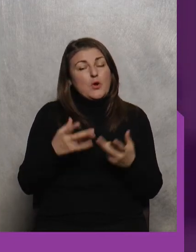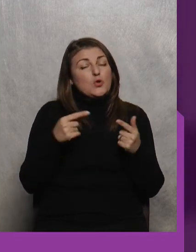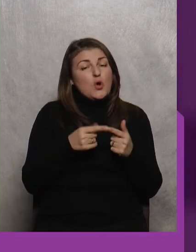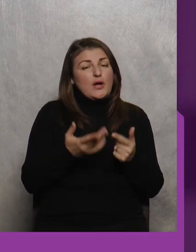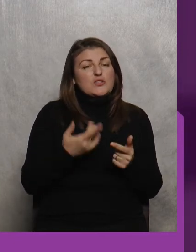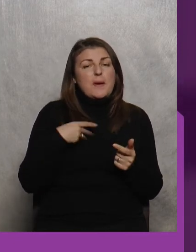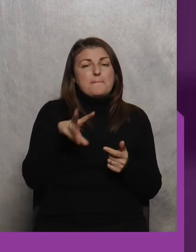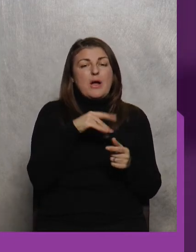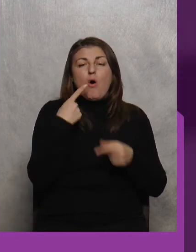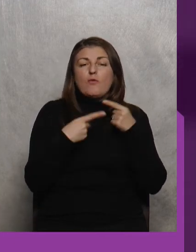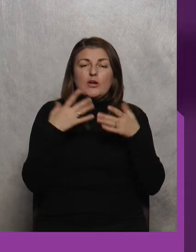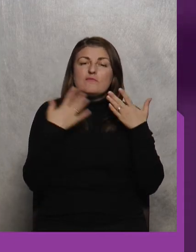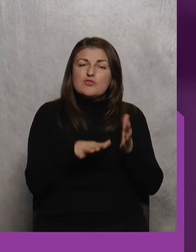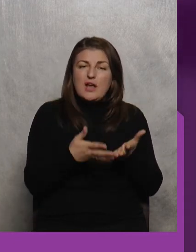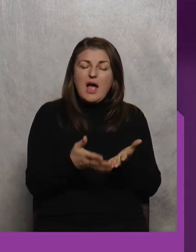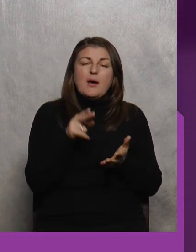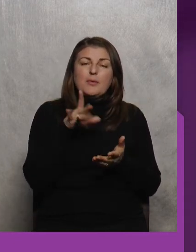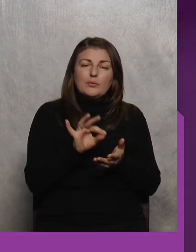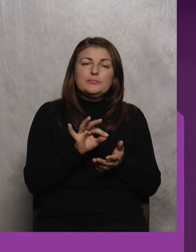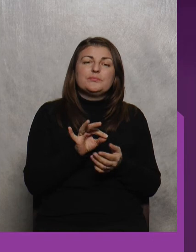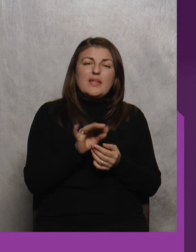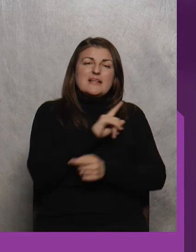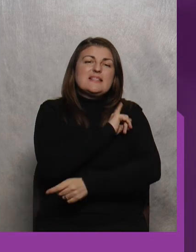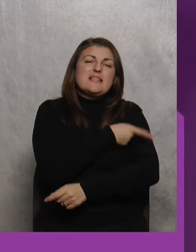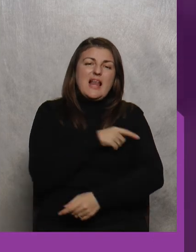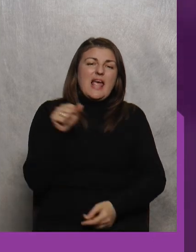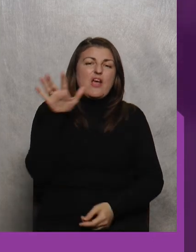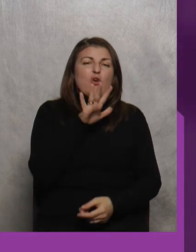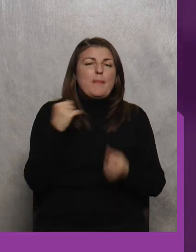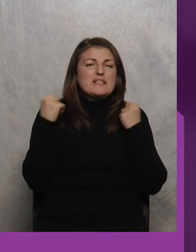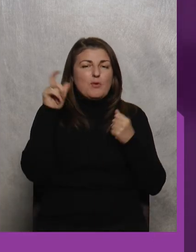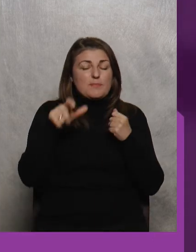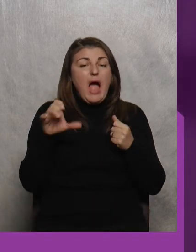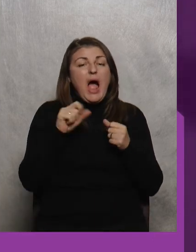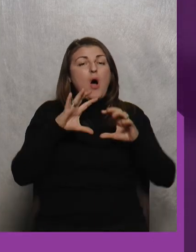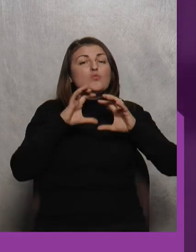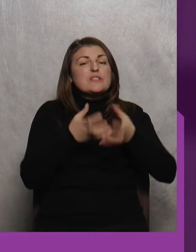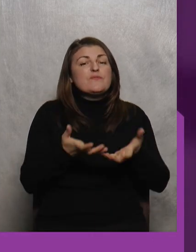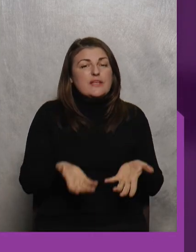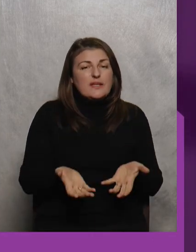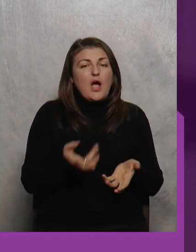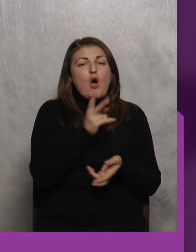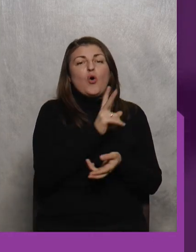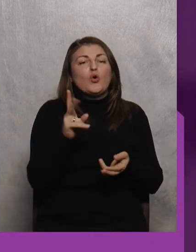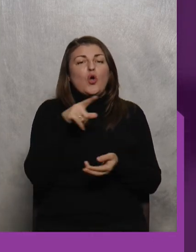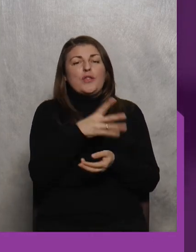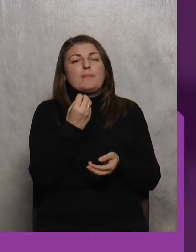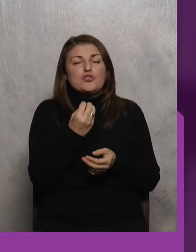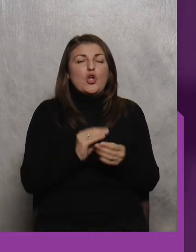ми говорили вже так про сильних європейських спортсменів, а у світі хто там